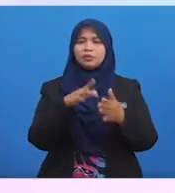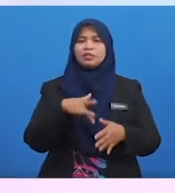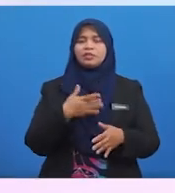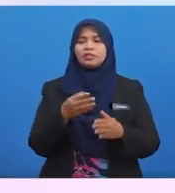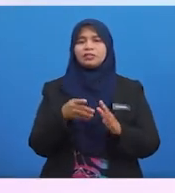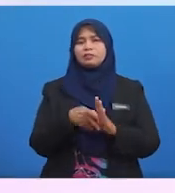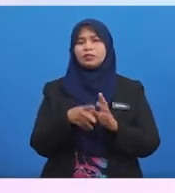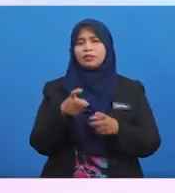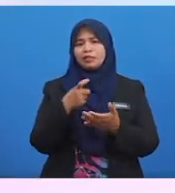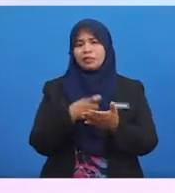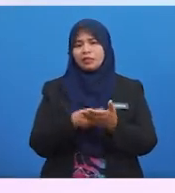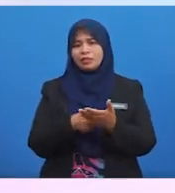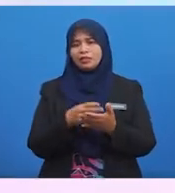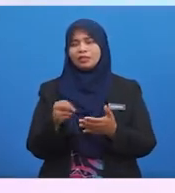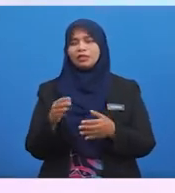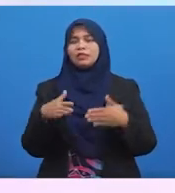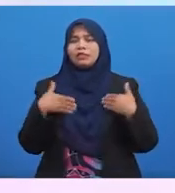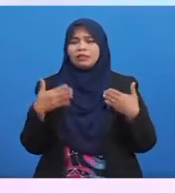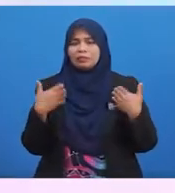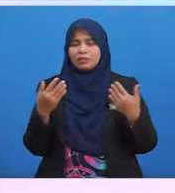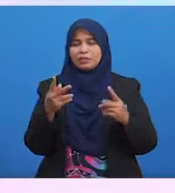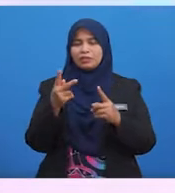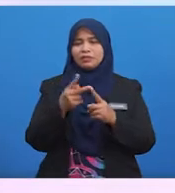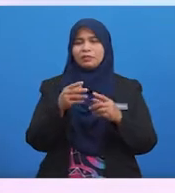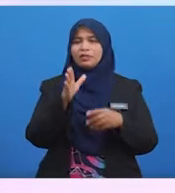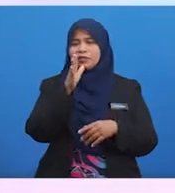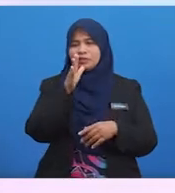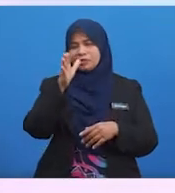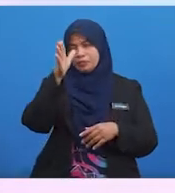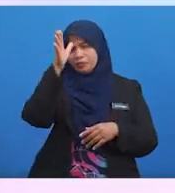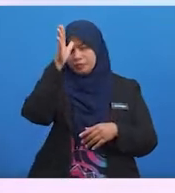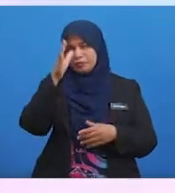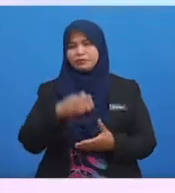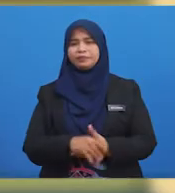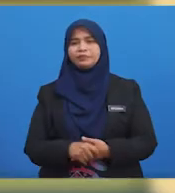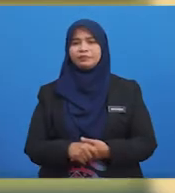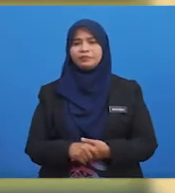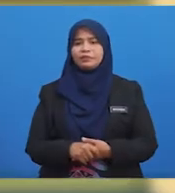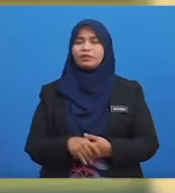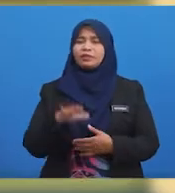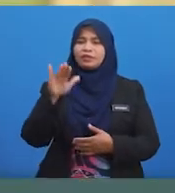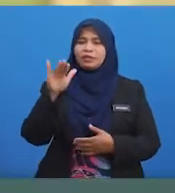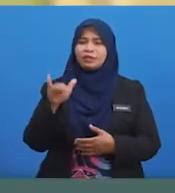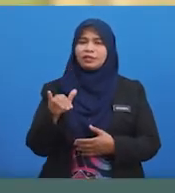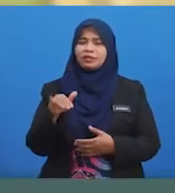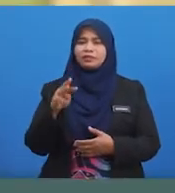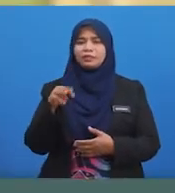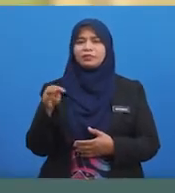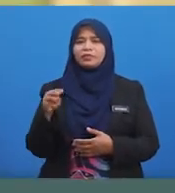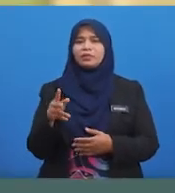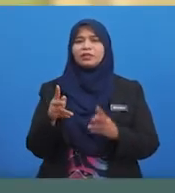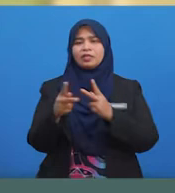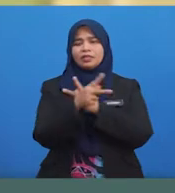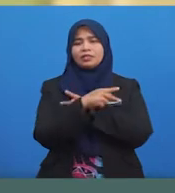dan kegembiraan kepada Khalid keluarga y murid-murid kasih